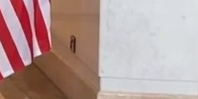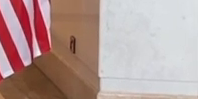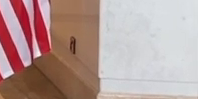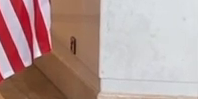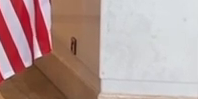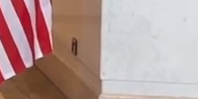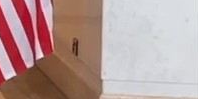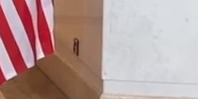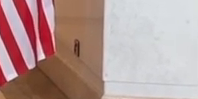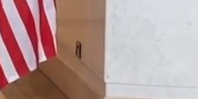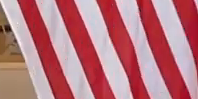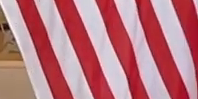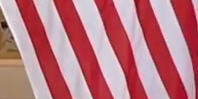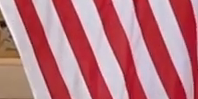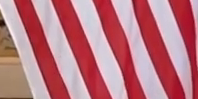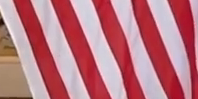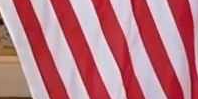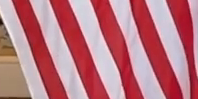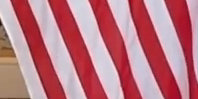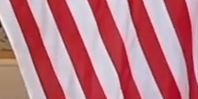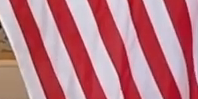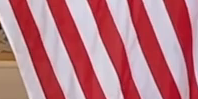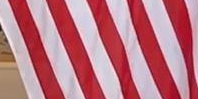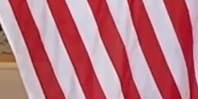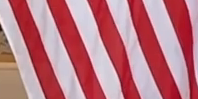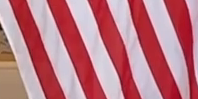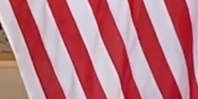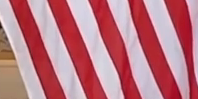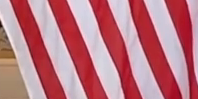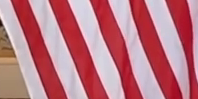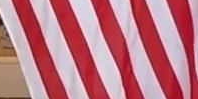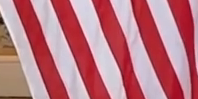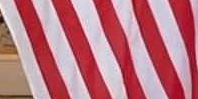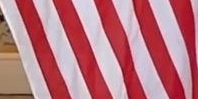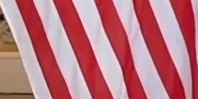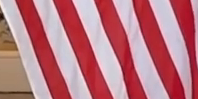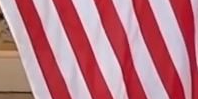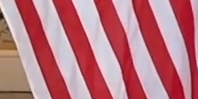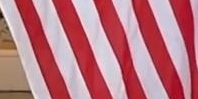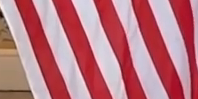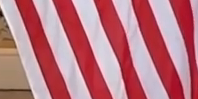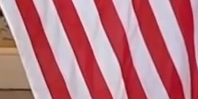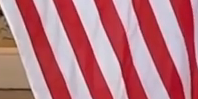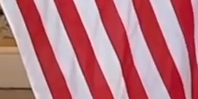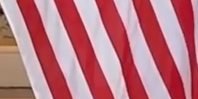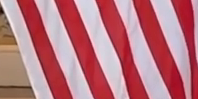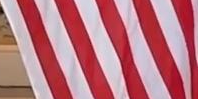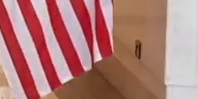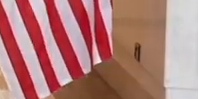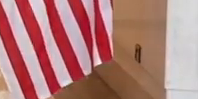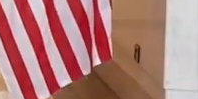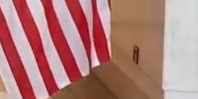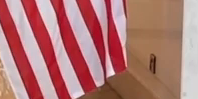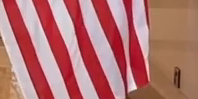berkata keadaan kini sudah berubah dan memerlukan ia ditangani dengan lebih baik termasuk dalam isu ekonomi, kos sara hidup, pendidikan